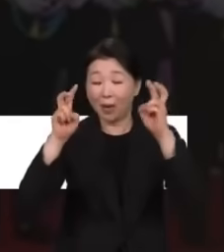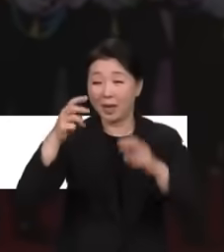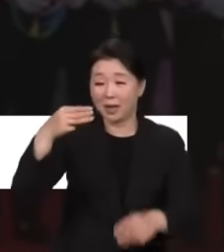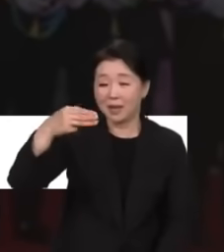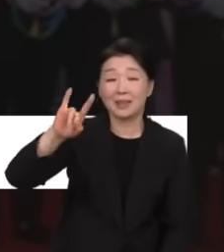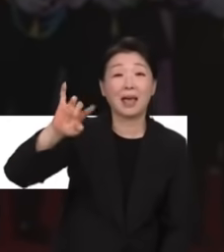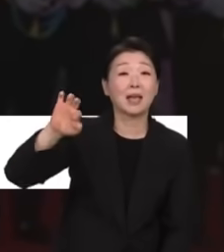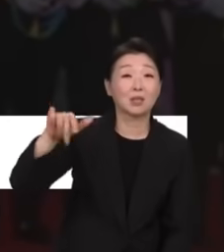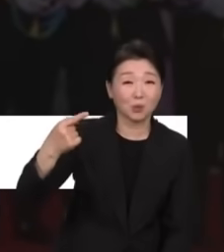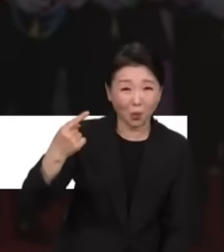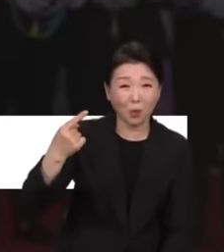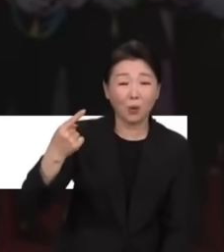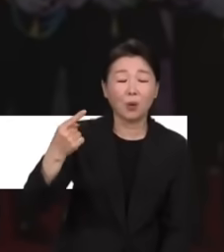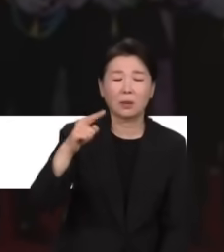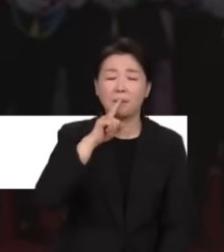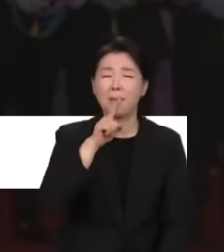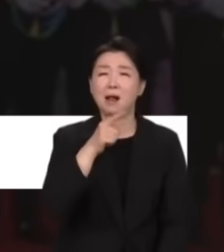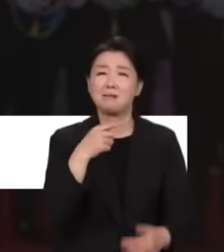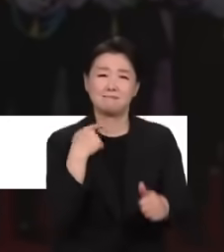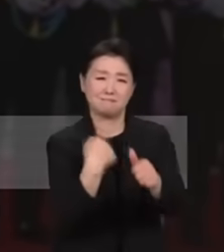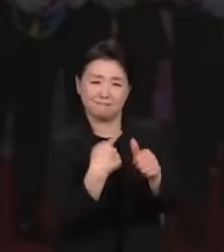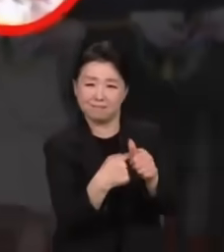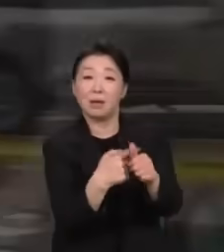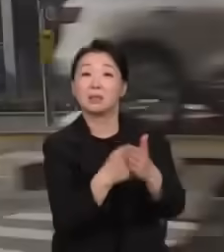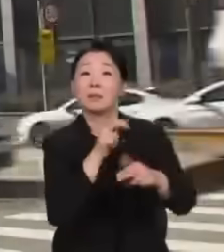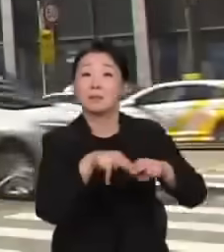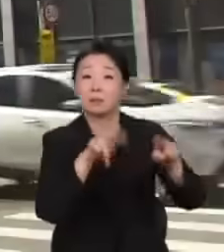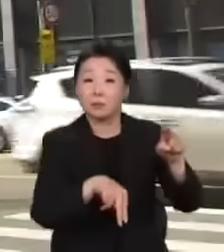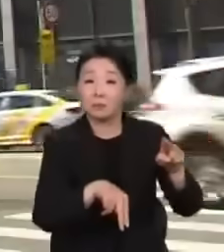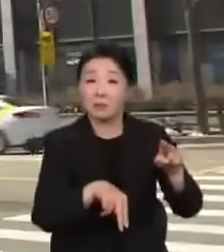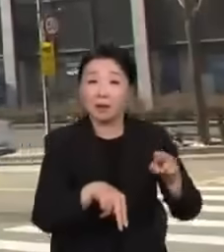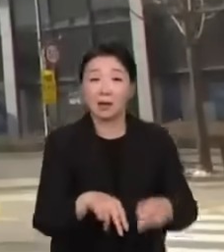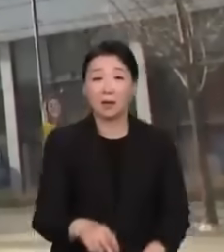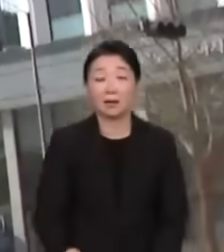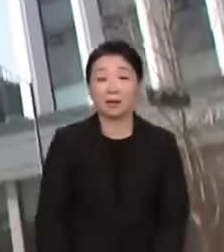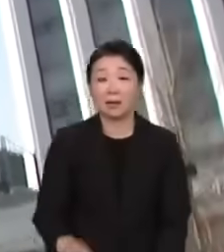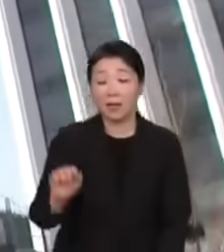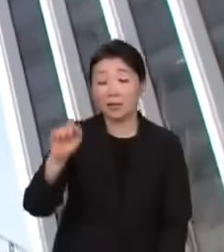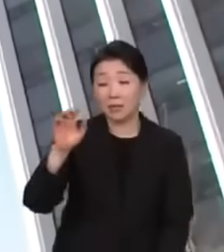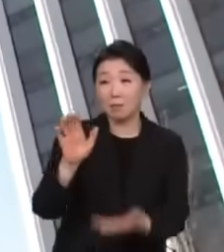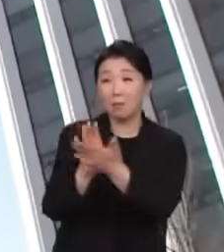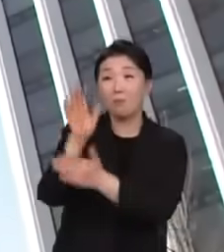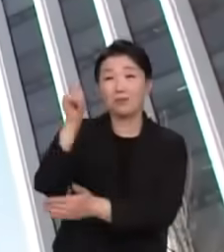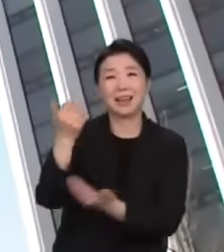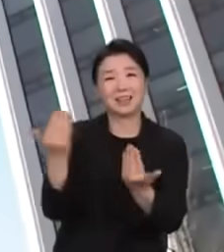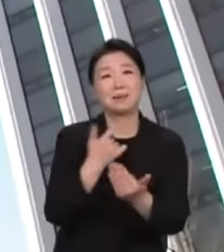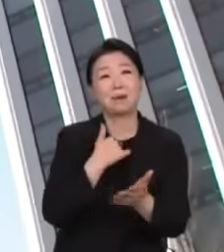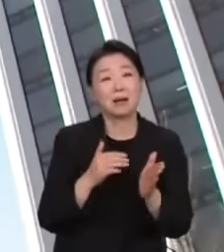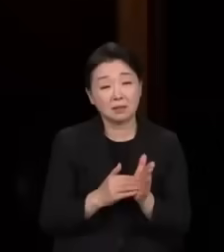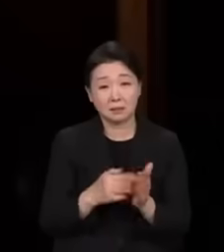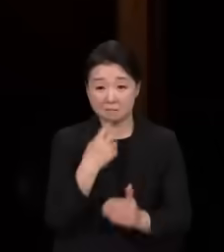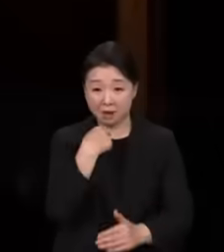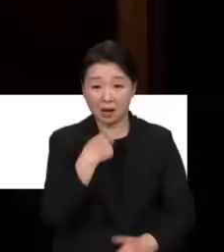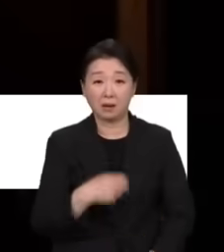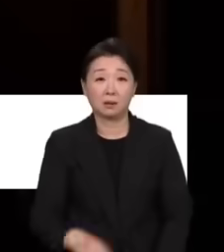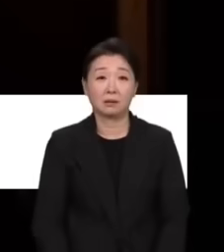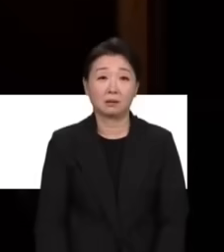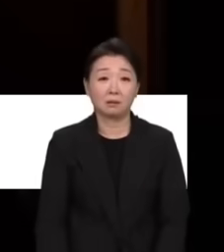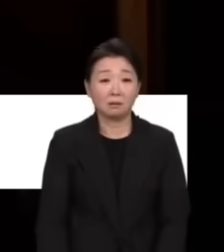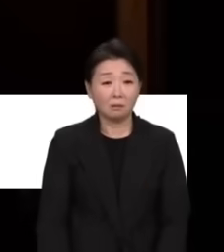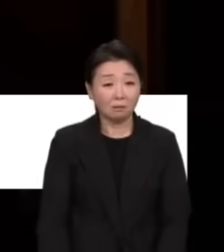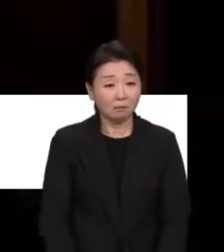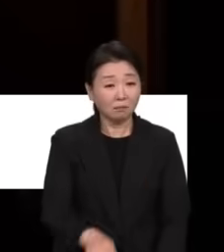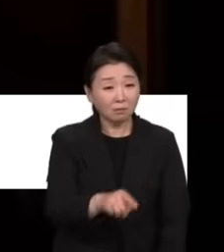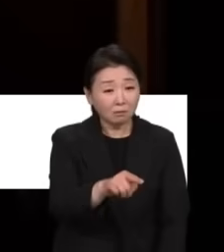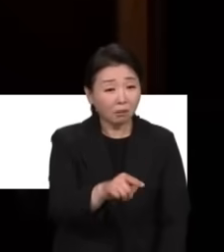대표 우지영 씨의 폭언 때문이라고 했습니다. 우 씨는 SM그룹 본부장도 겸하고 있습니다. 가만하면서 당신 뭐 하는